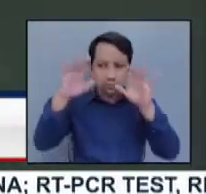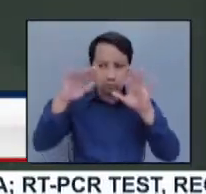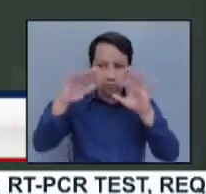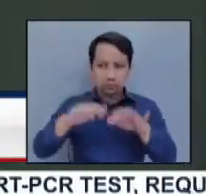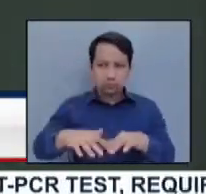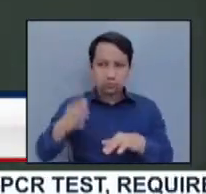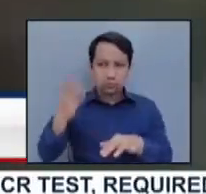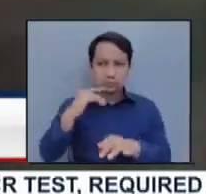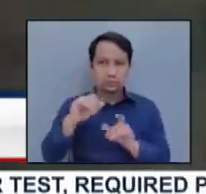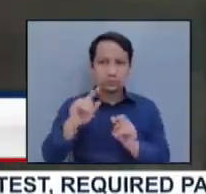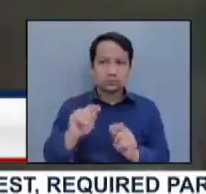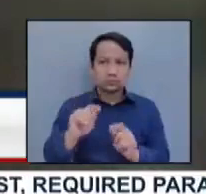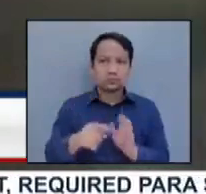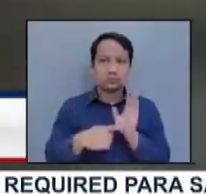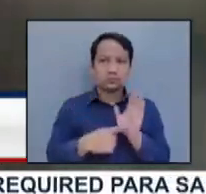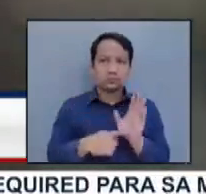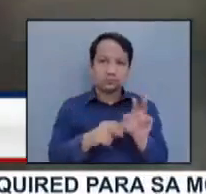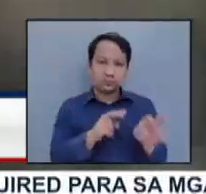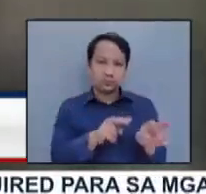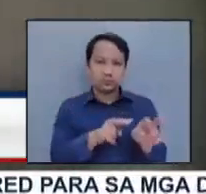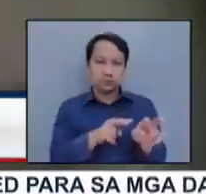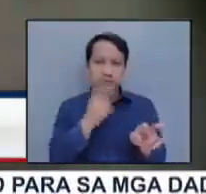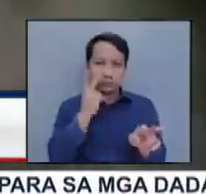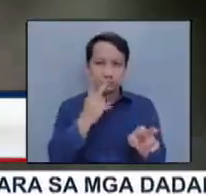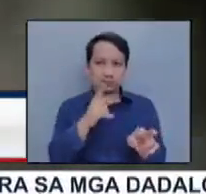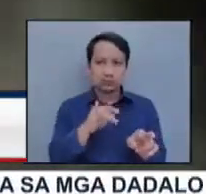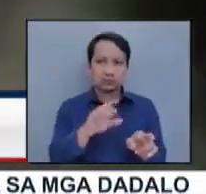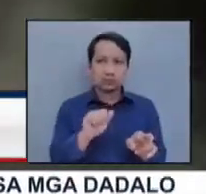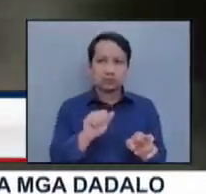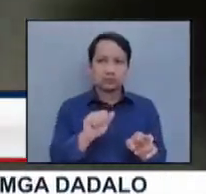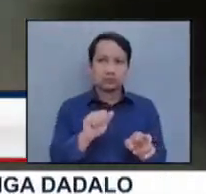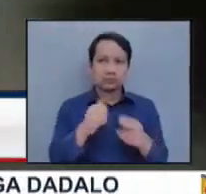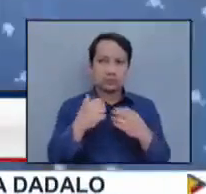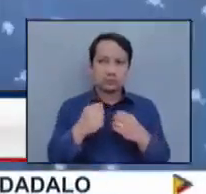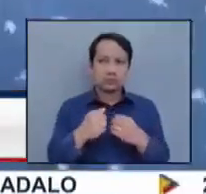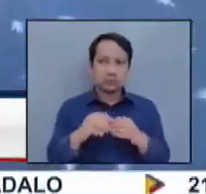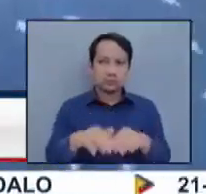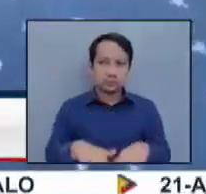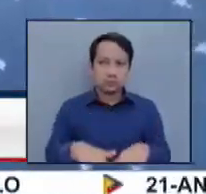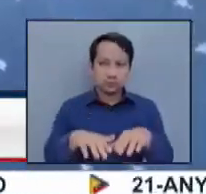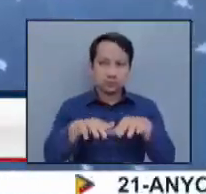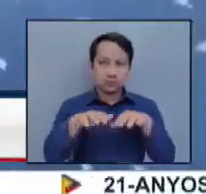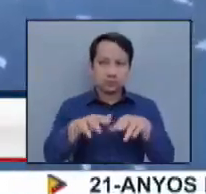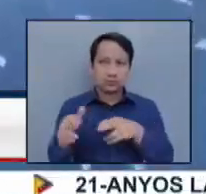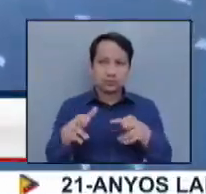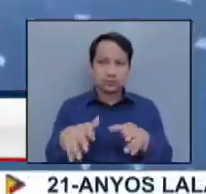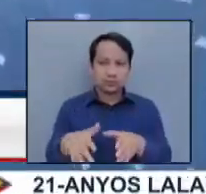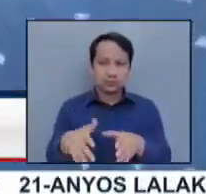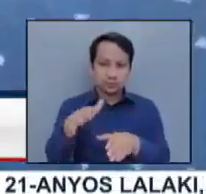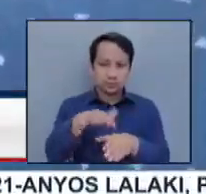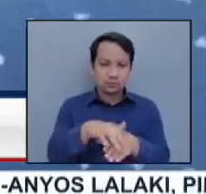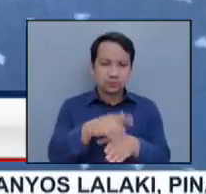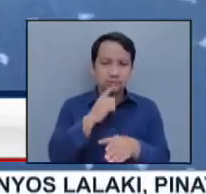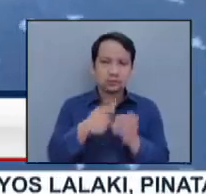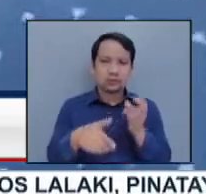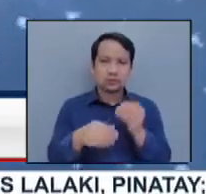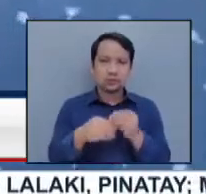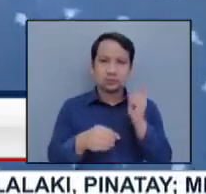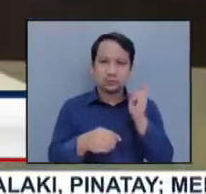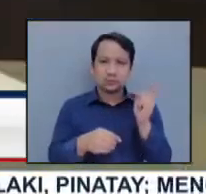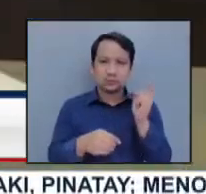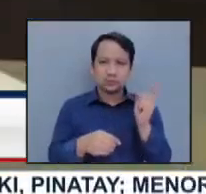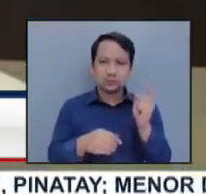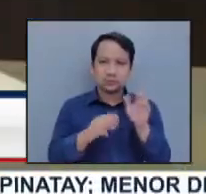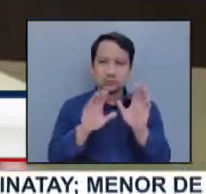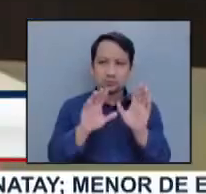Sabado base sa monitoring ng PAGASA, kaya nagkaroon ng pag-apaw sa ilang ilog. Ani Melgar, mabilis din namang humupa ang